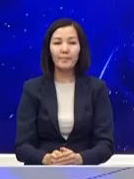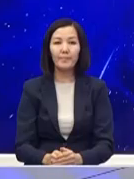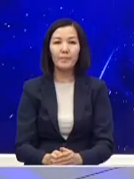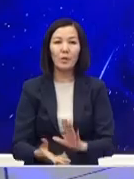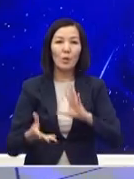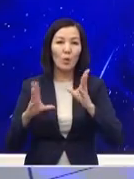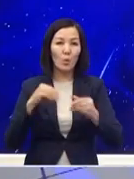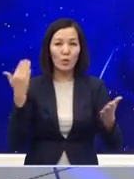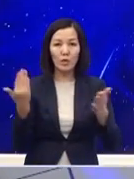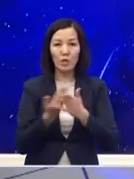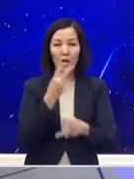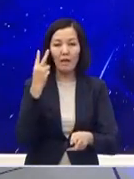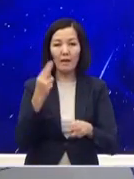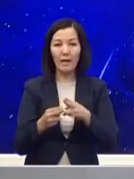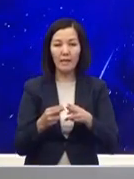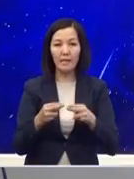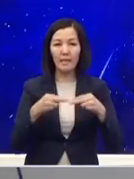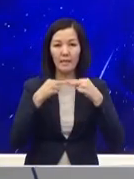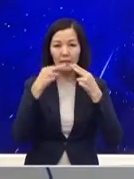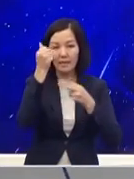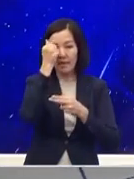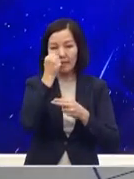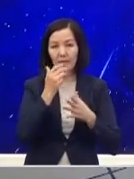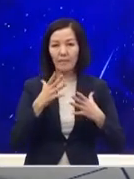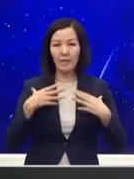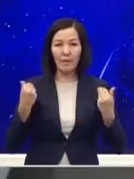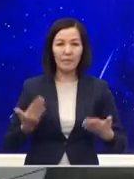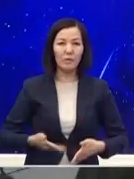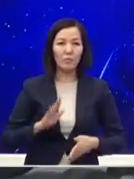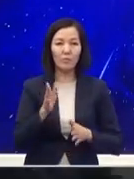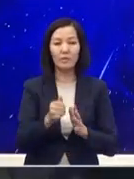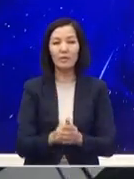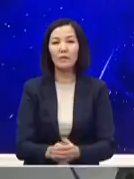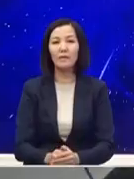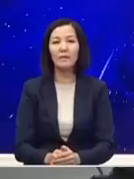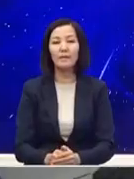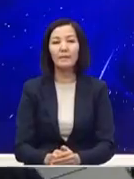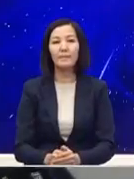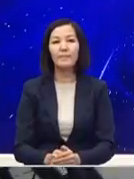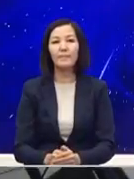Қадірменді көрермен, бүгінгі айтар ақпараттар легі осындай. Келер күні амандықта қауышайық.